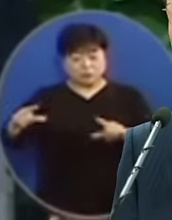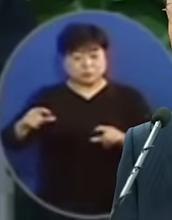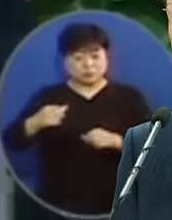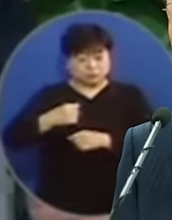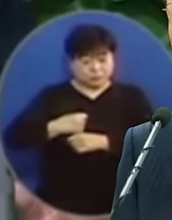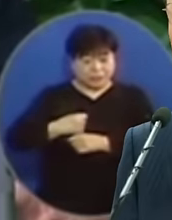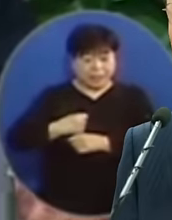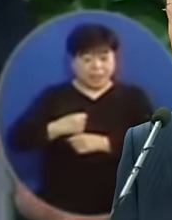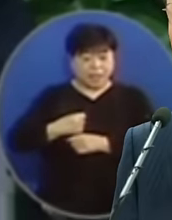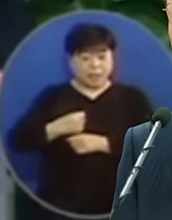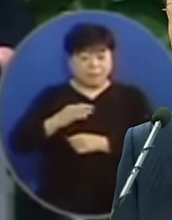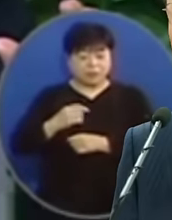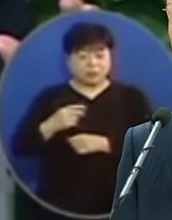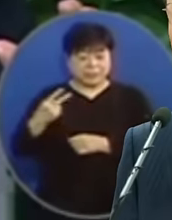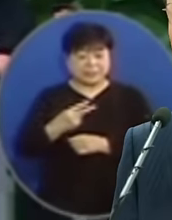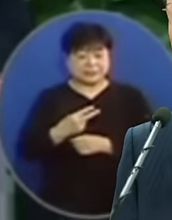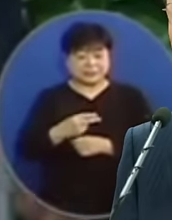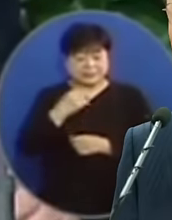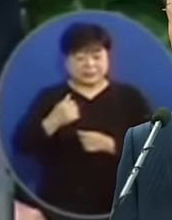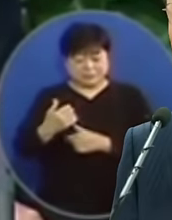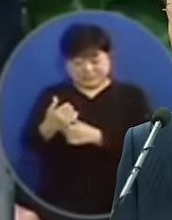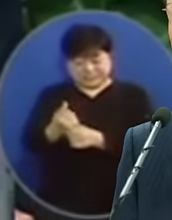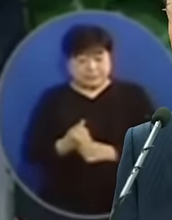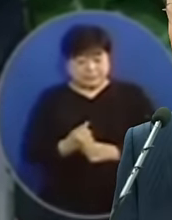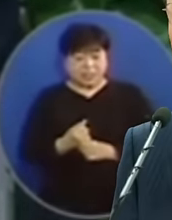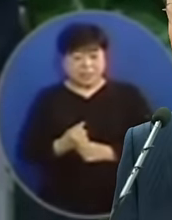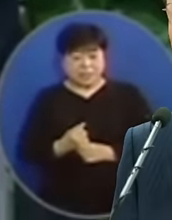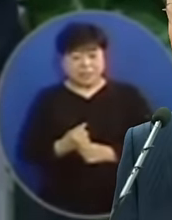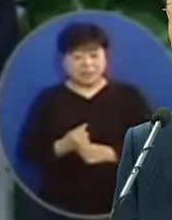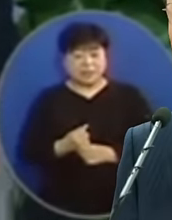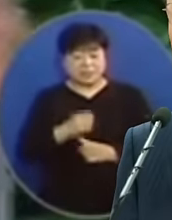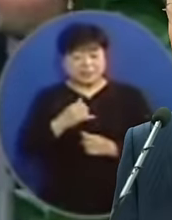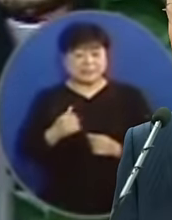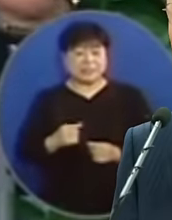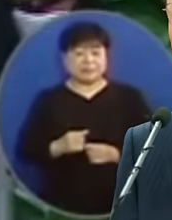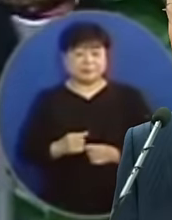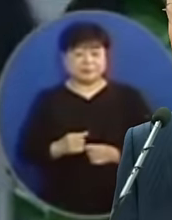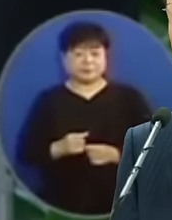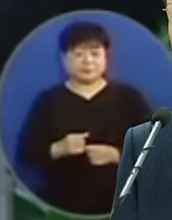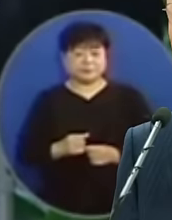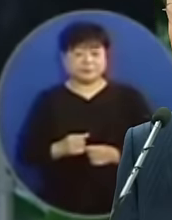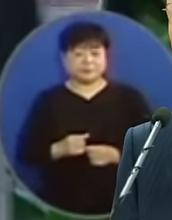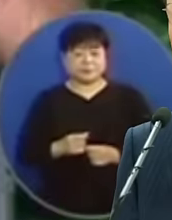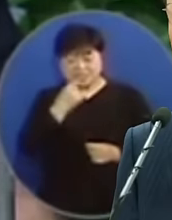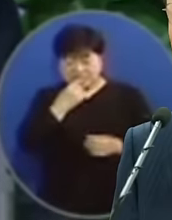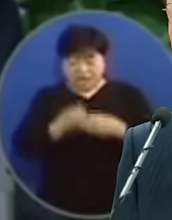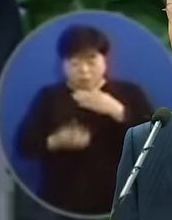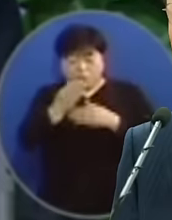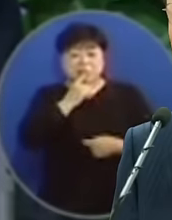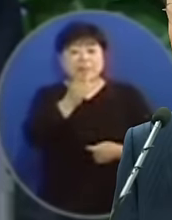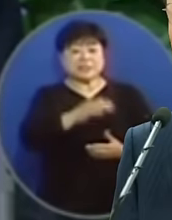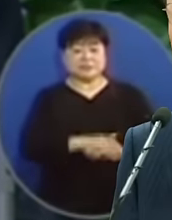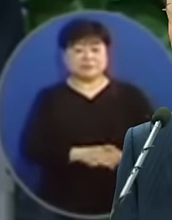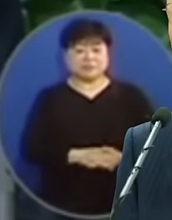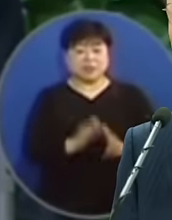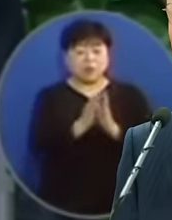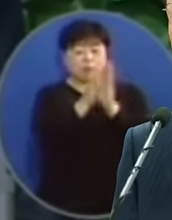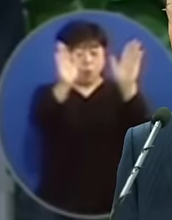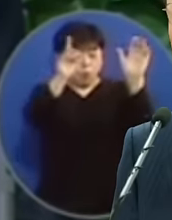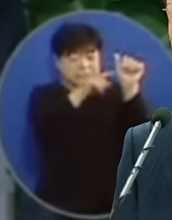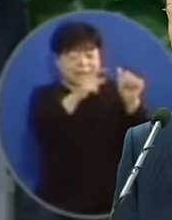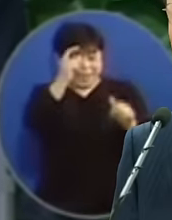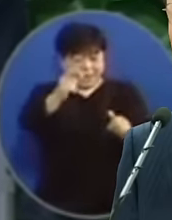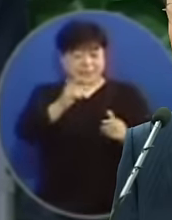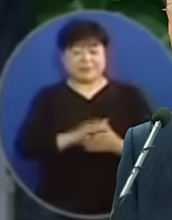애굽의 바로는 다시 와서 이스라엘 백성을 서로 잡자고 말했고 이스라엘 백성은 우리 돌아가서 항복하자고 말했습니다. 그러나 모세는